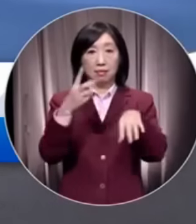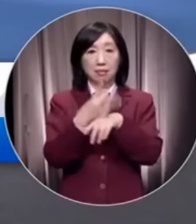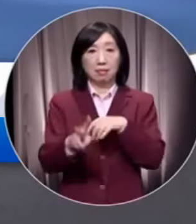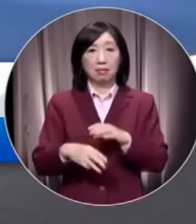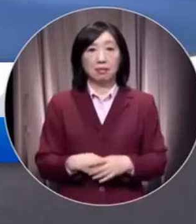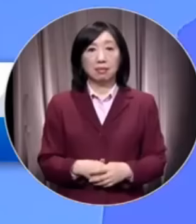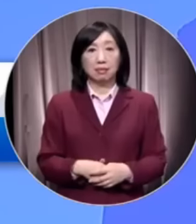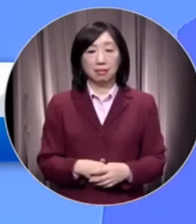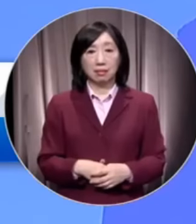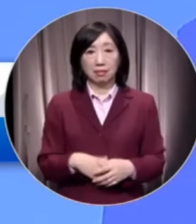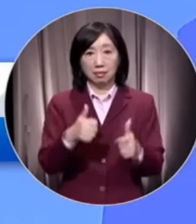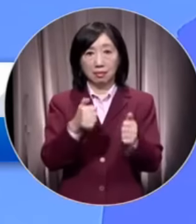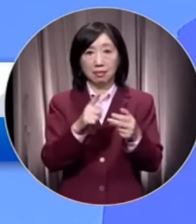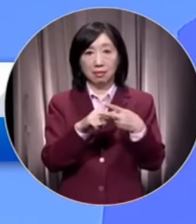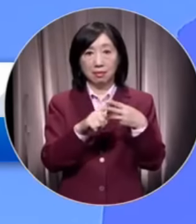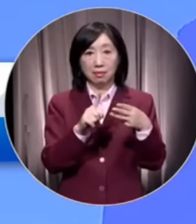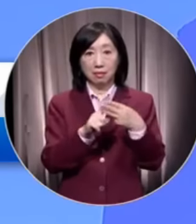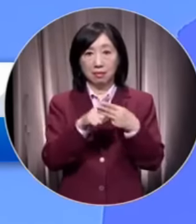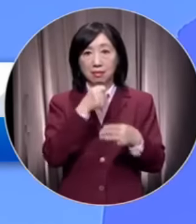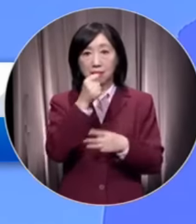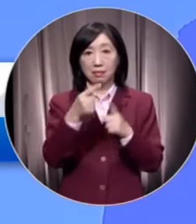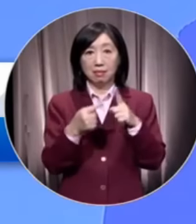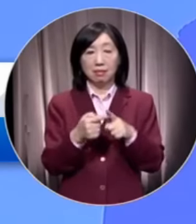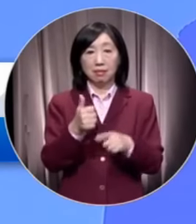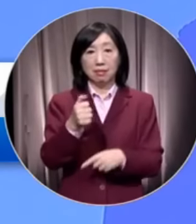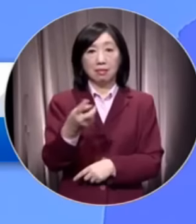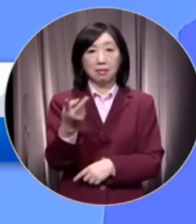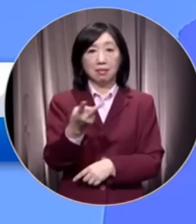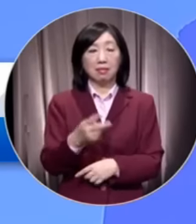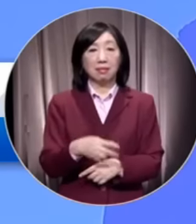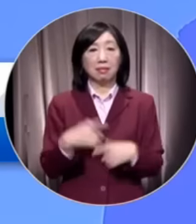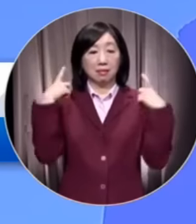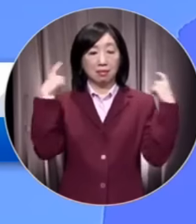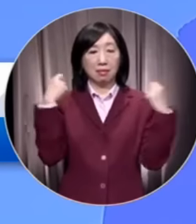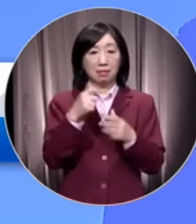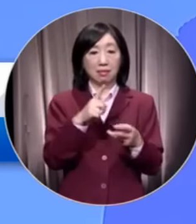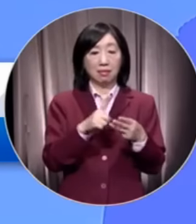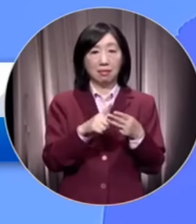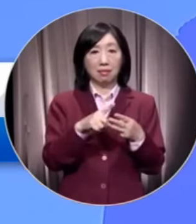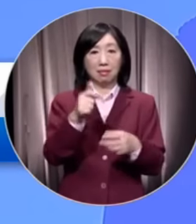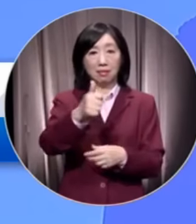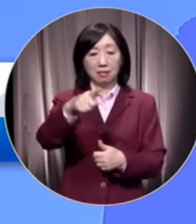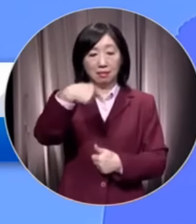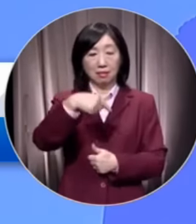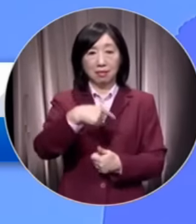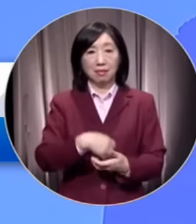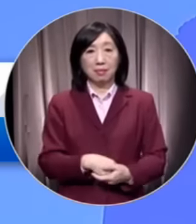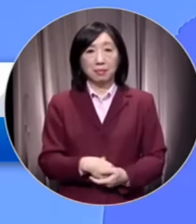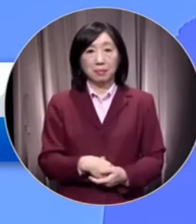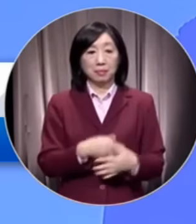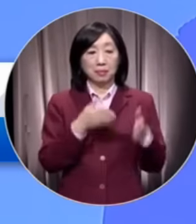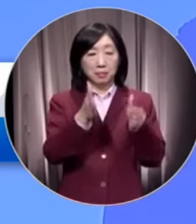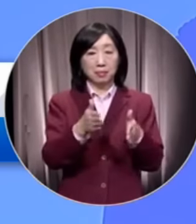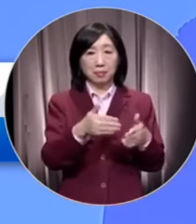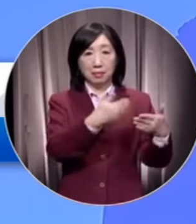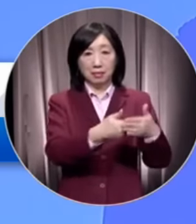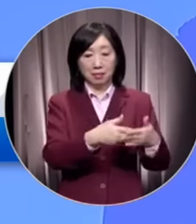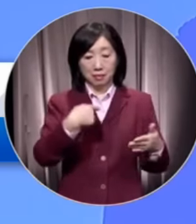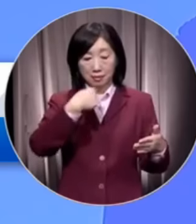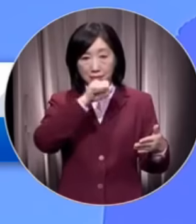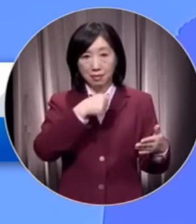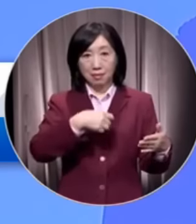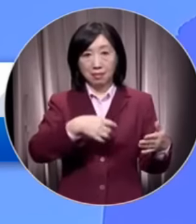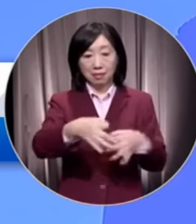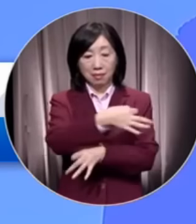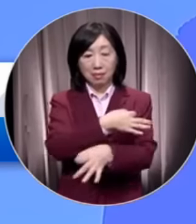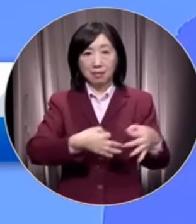分钟。 谢谢主持人，谢谢两位主席刚才宋主席的这个指教，对于两岸经贸往来，这